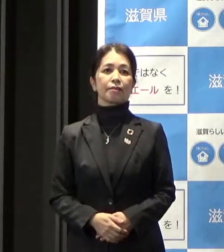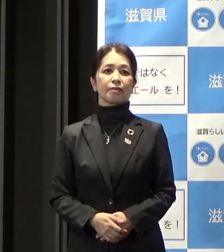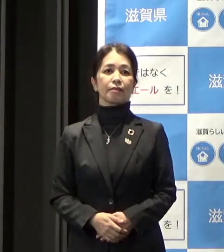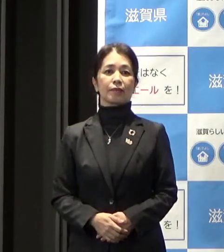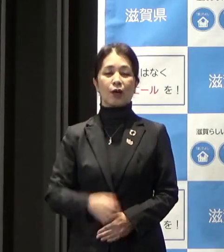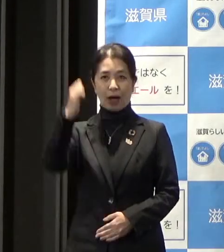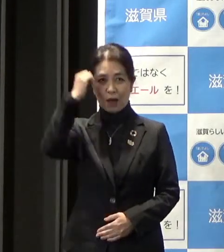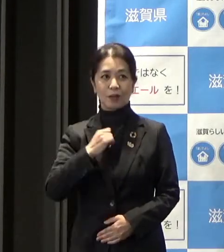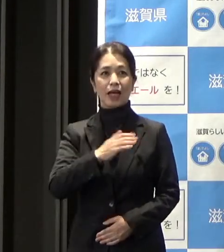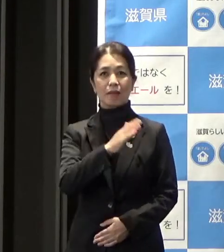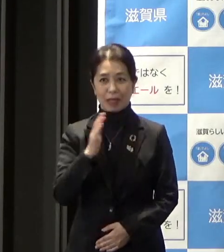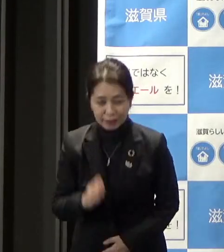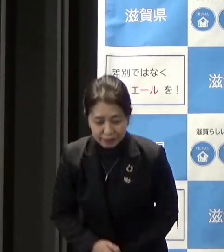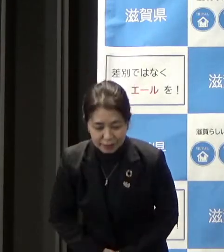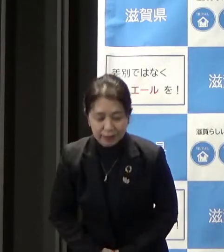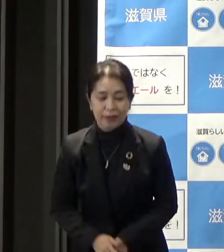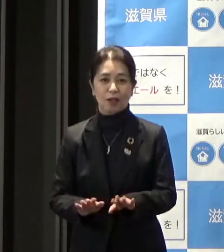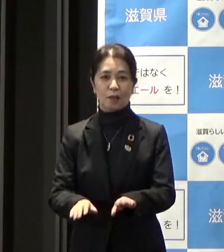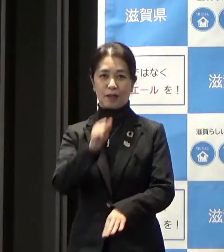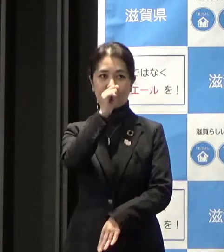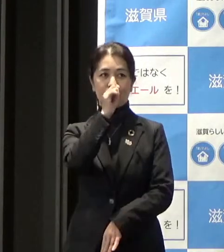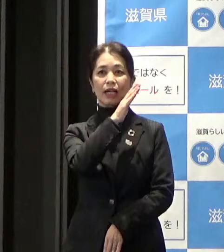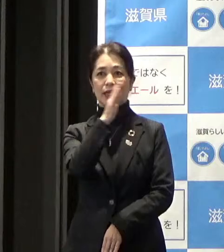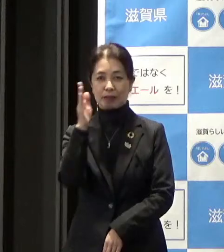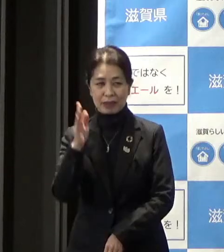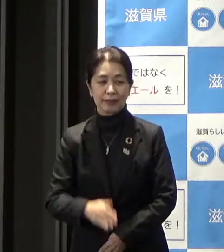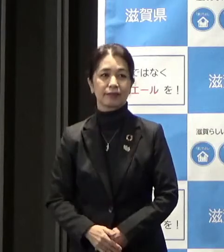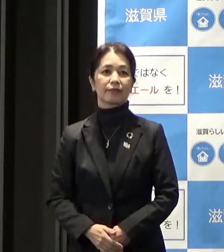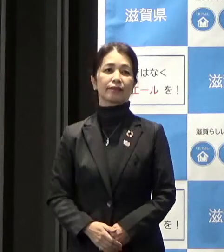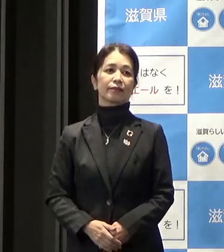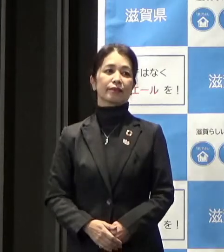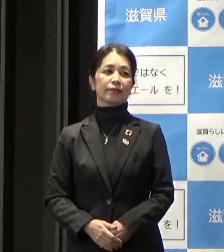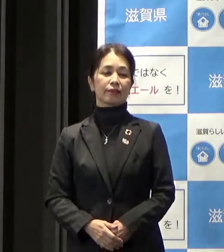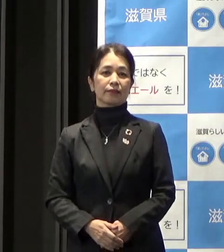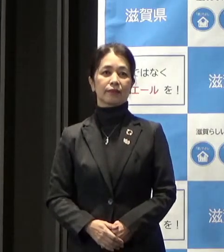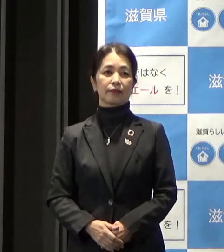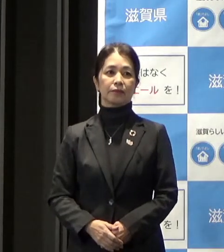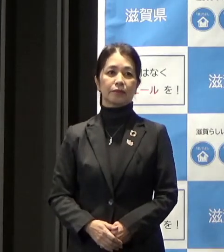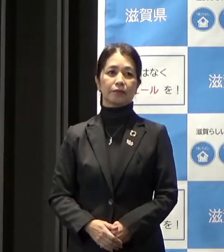はい、おはようございます。今日もよろしくお願いいたします。まず